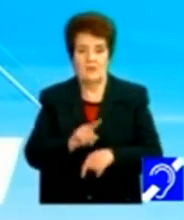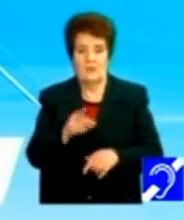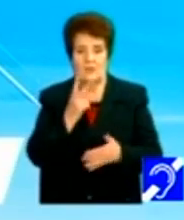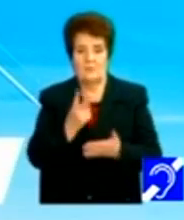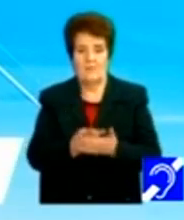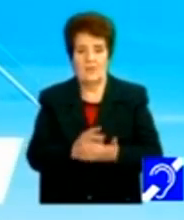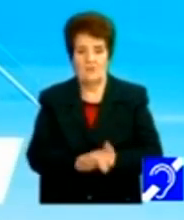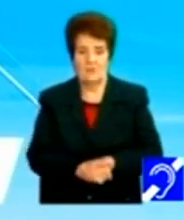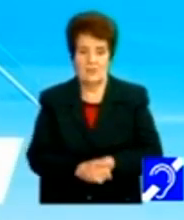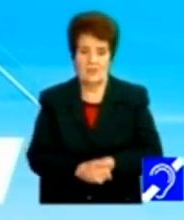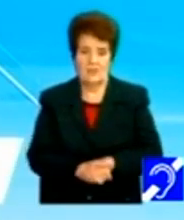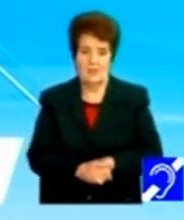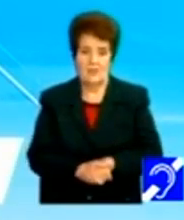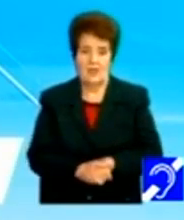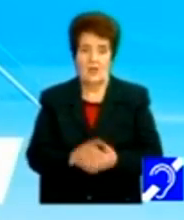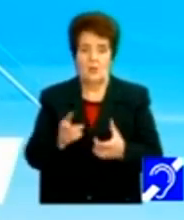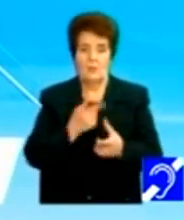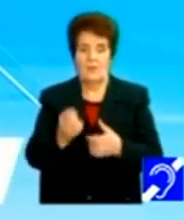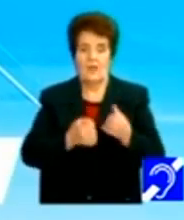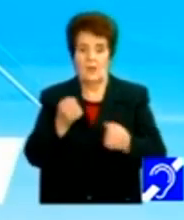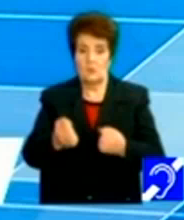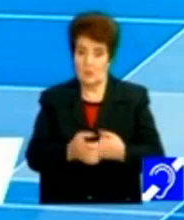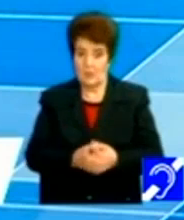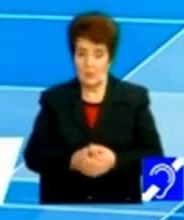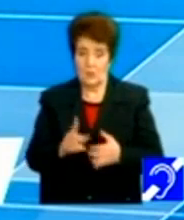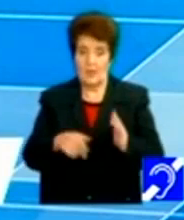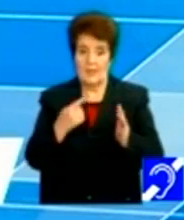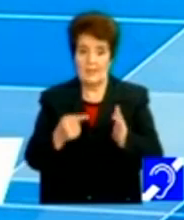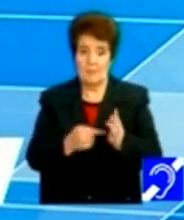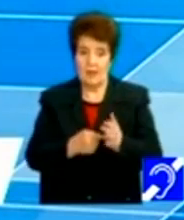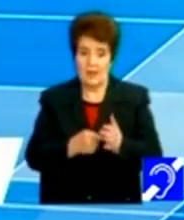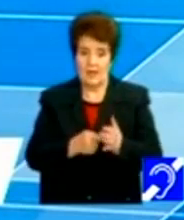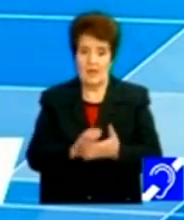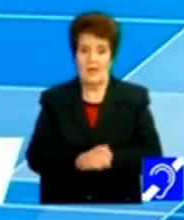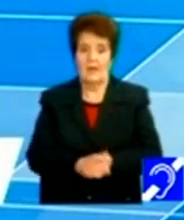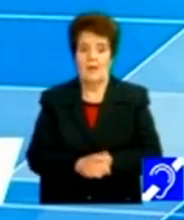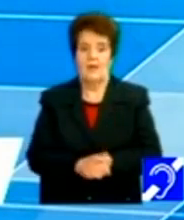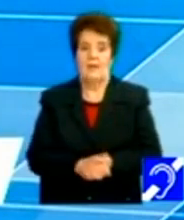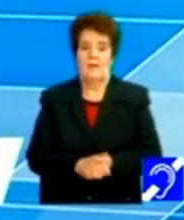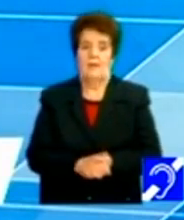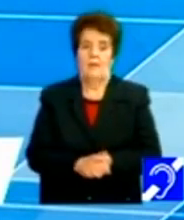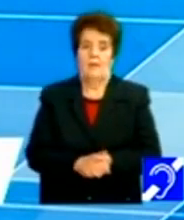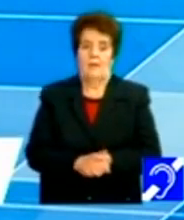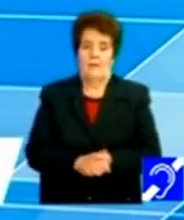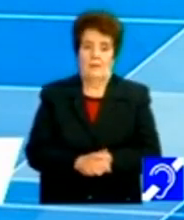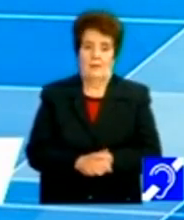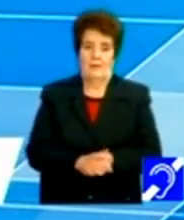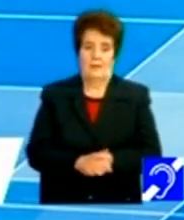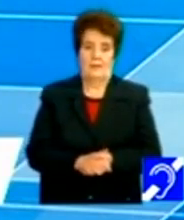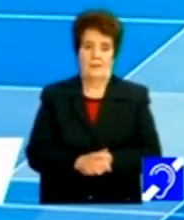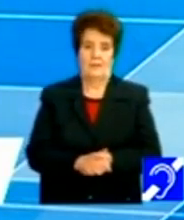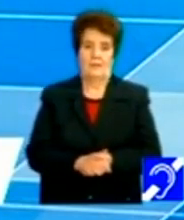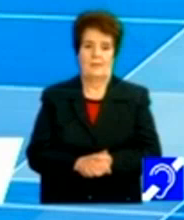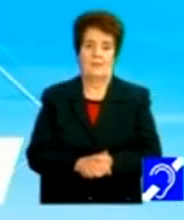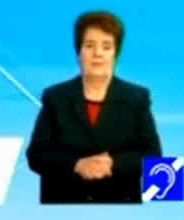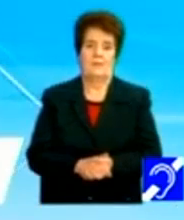privește numirea judecătorilor. Întrebarea dumneavoastră, pe care ați tras-o dumneavoastră și la care vă rog să răspundeți amândoi? Da. În